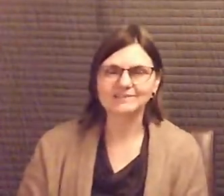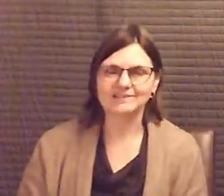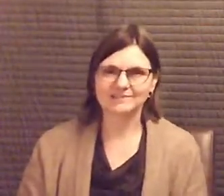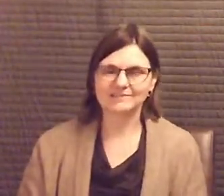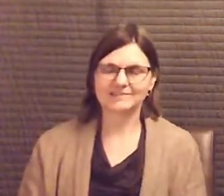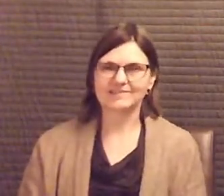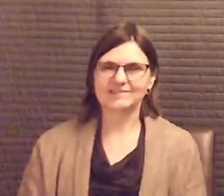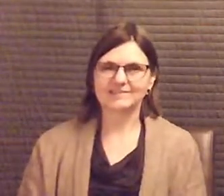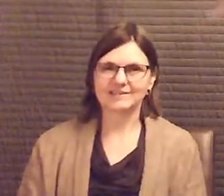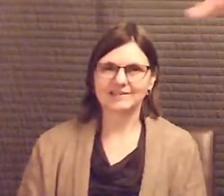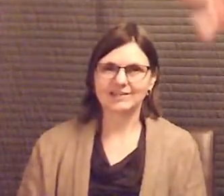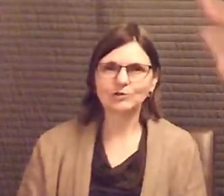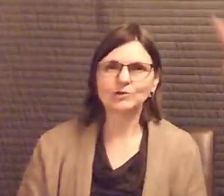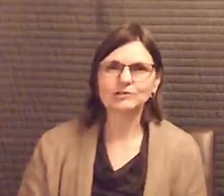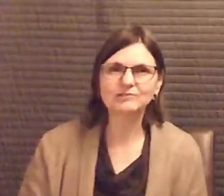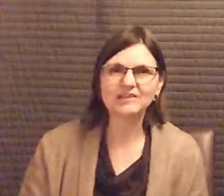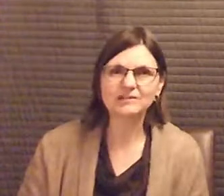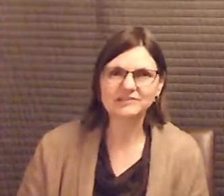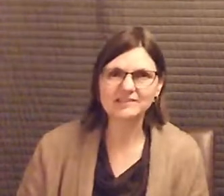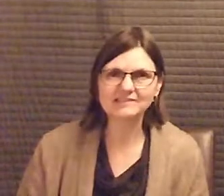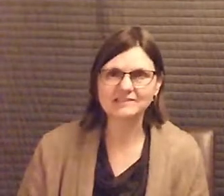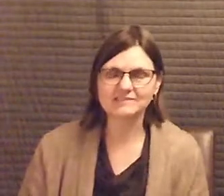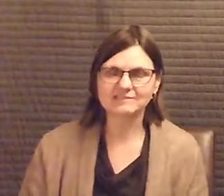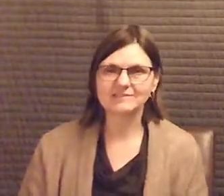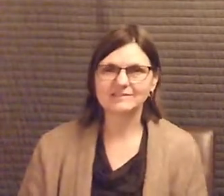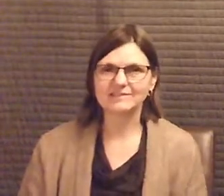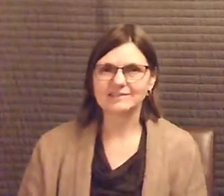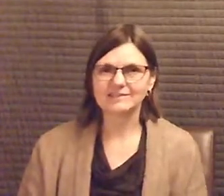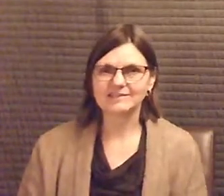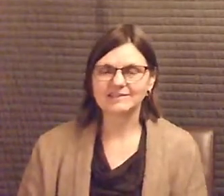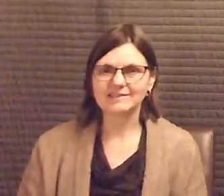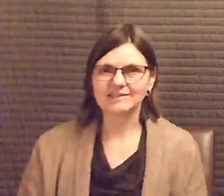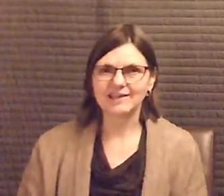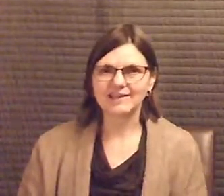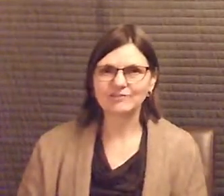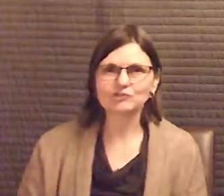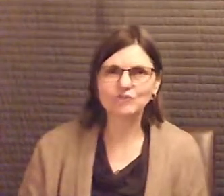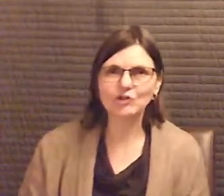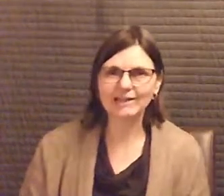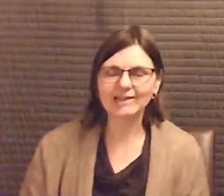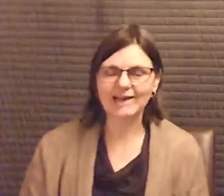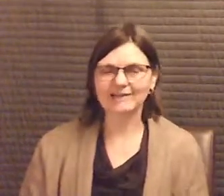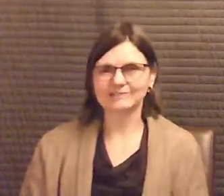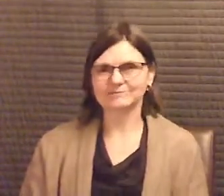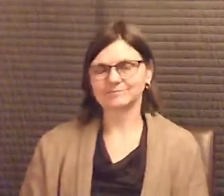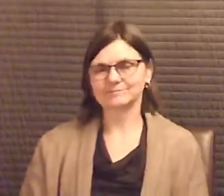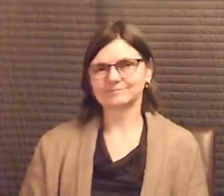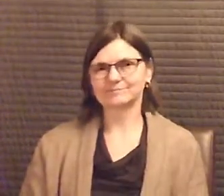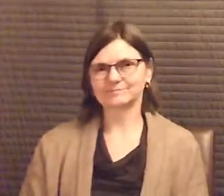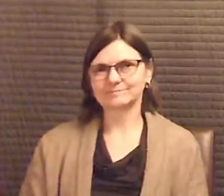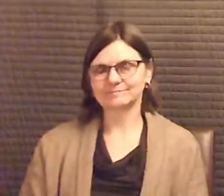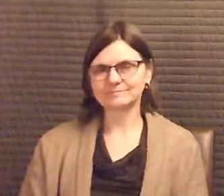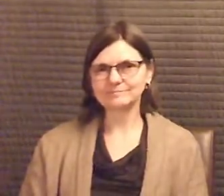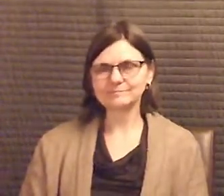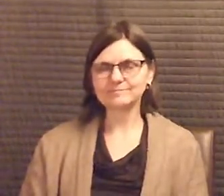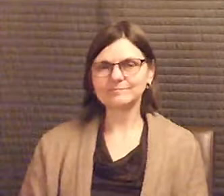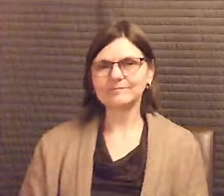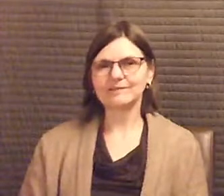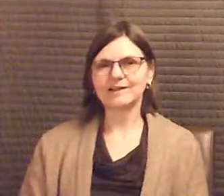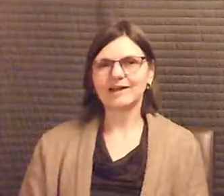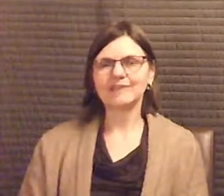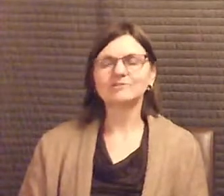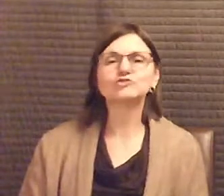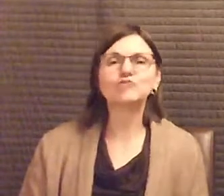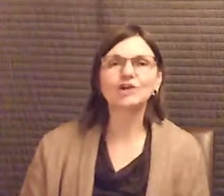lezen hulp voor seks die lucas 4 vestiging was the teacher hebben te leren wie was die